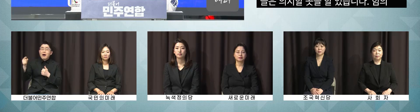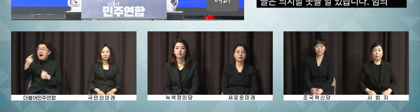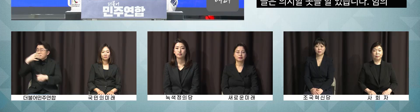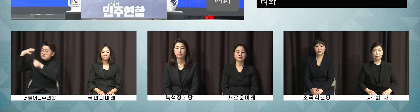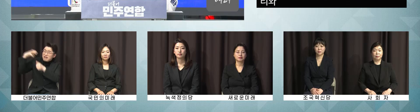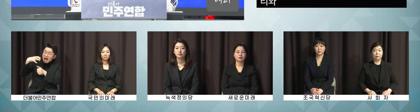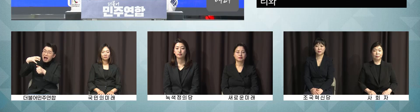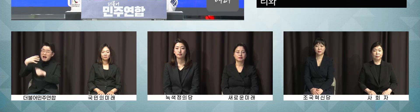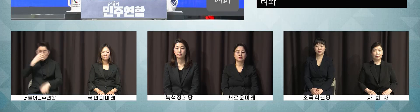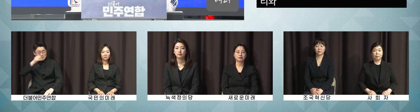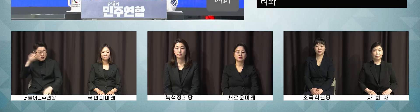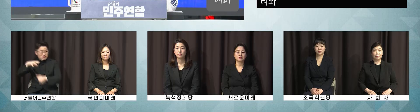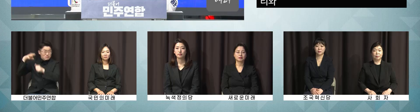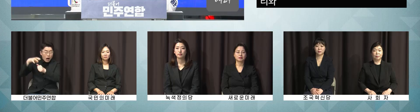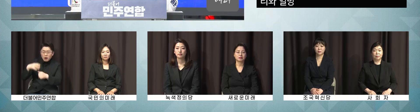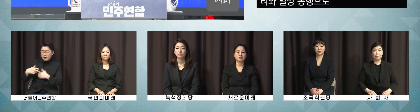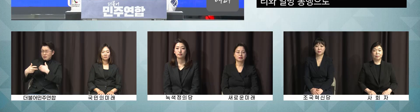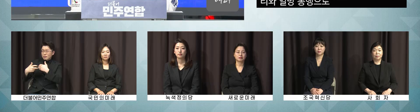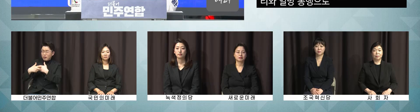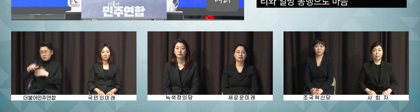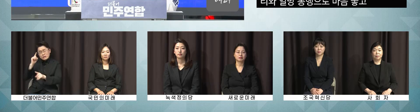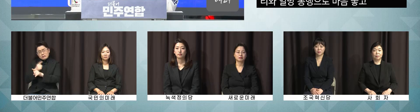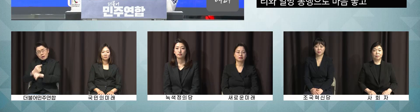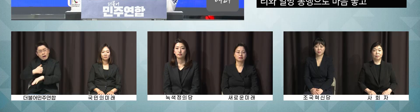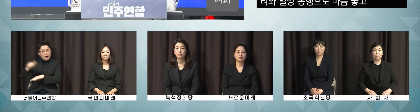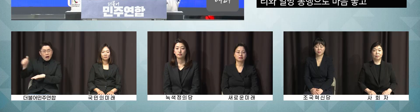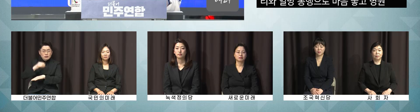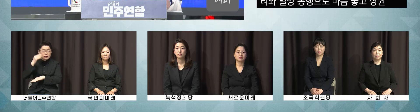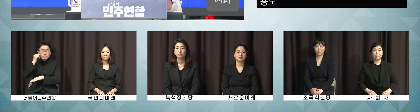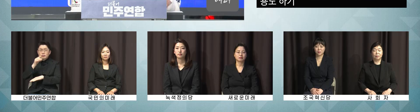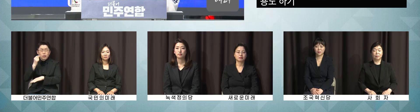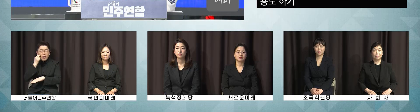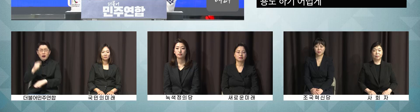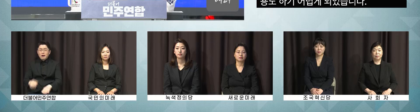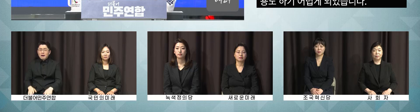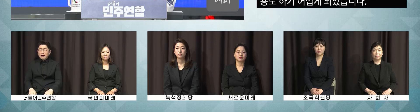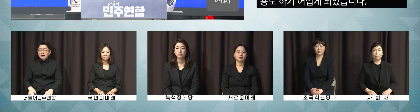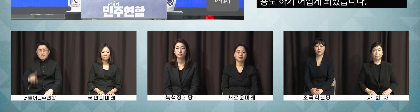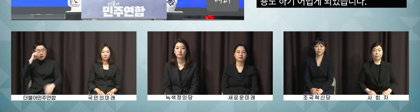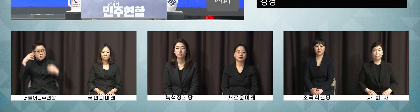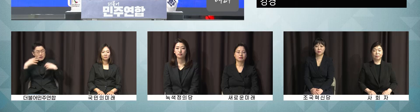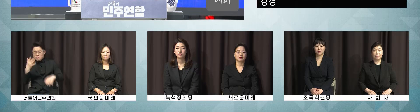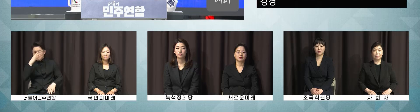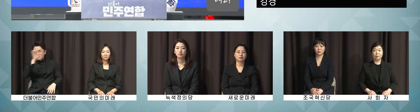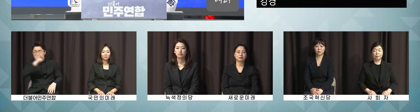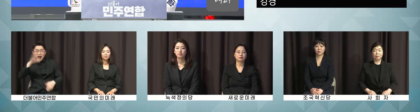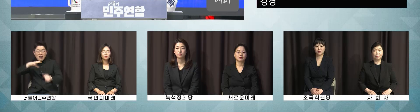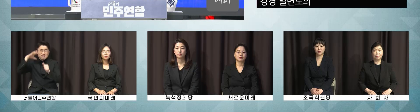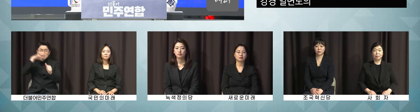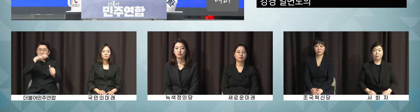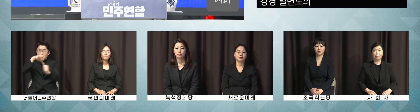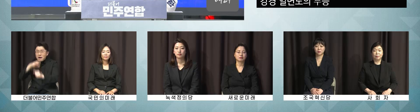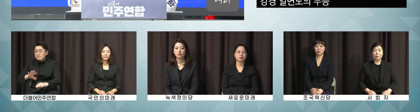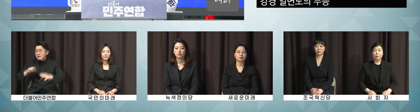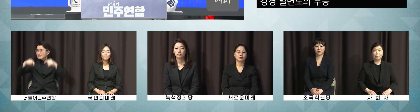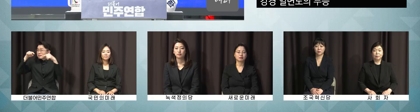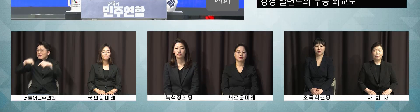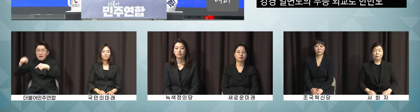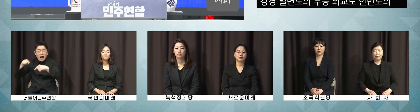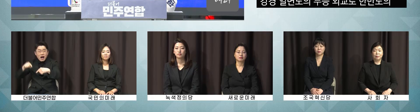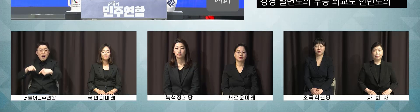일방통행으로 마음 놓고 병원 이용도 하기 어렵게 되었습니다. 강경 일본도의 무능 외교로 한반도의